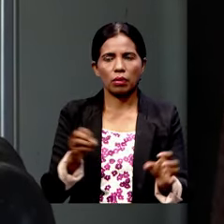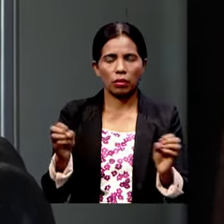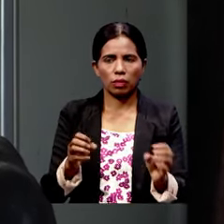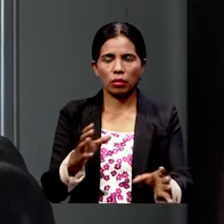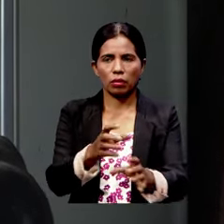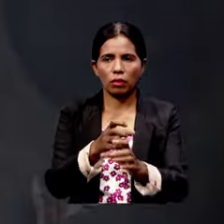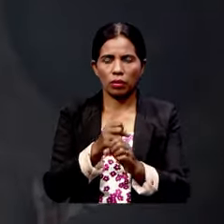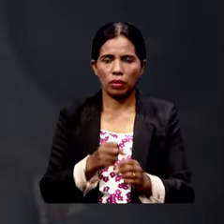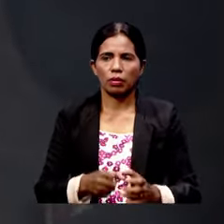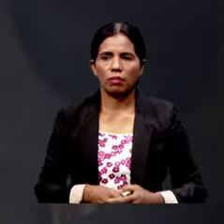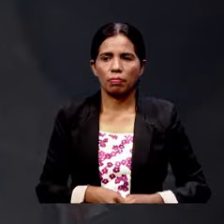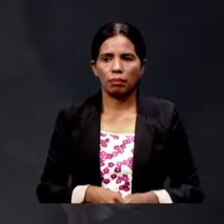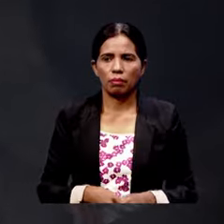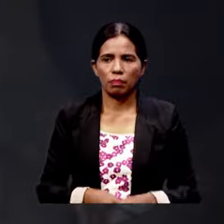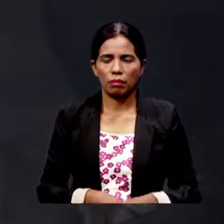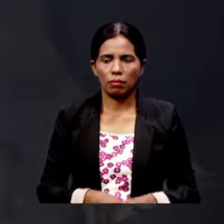tia.